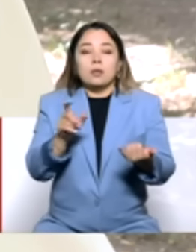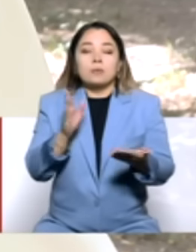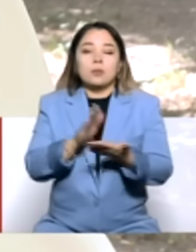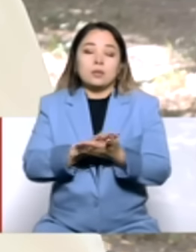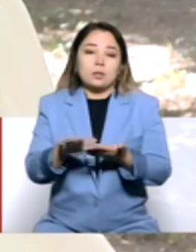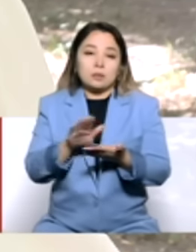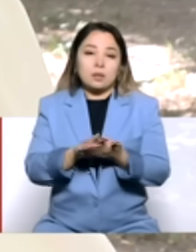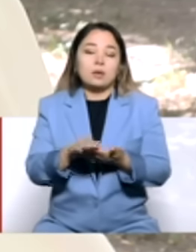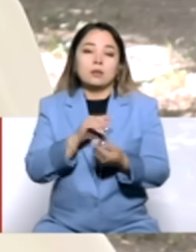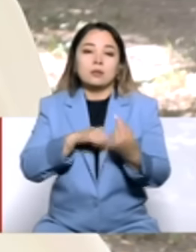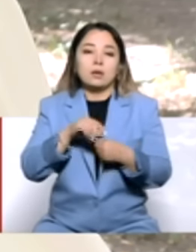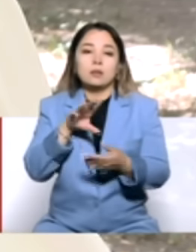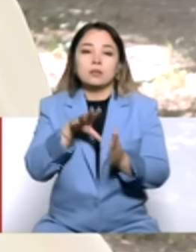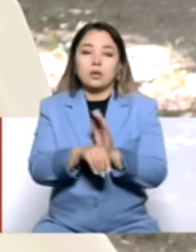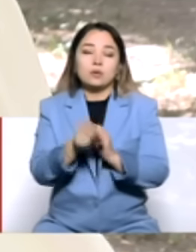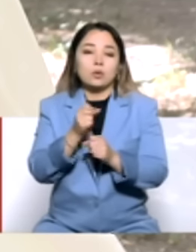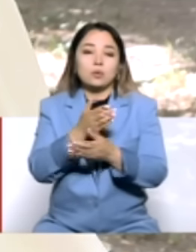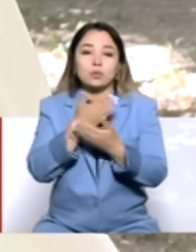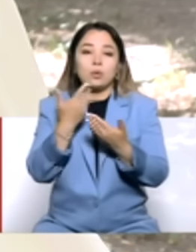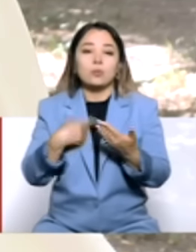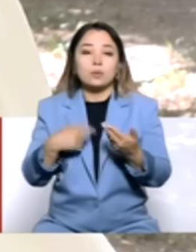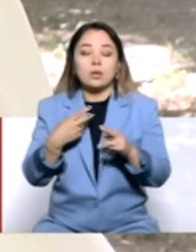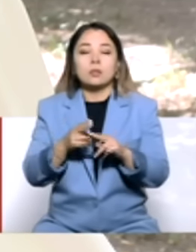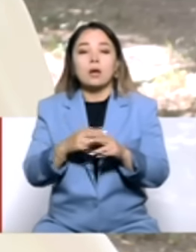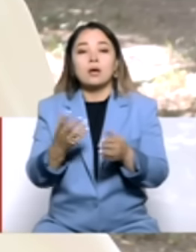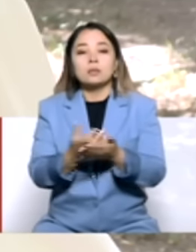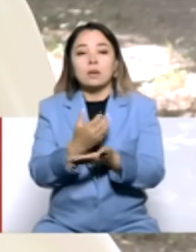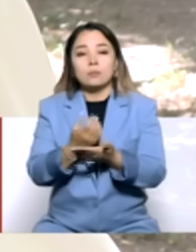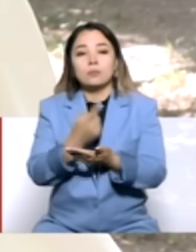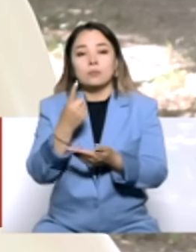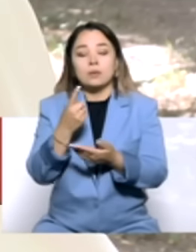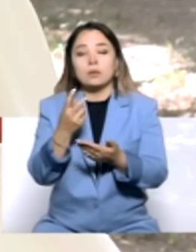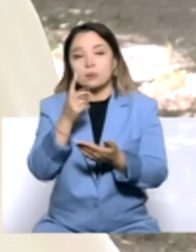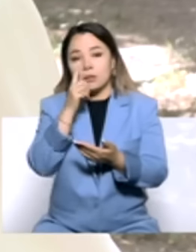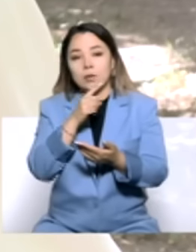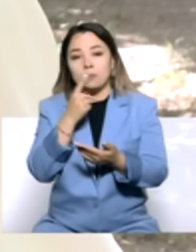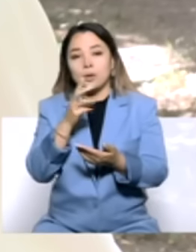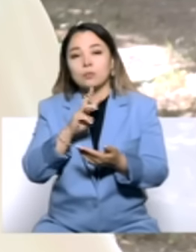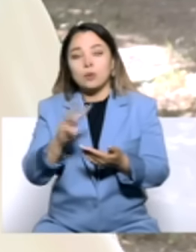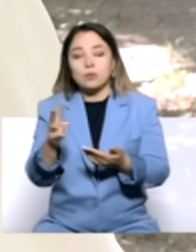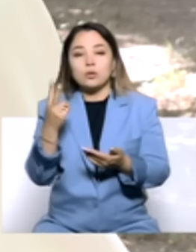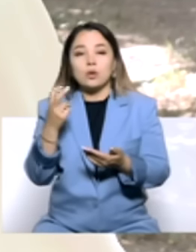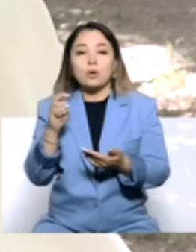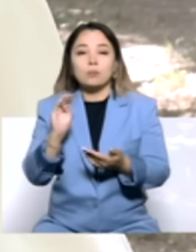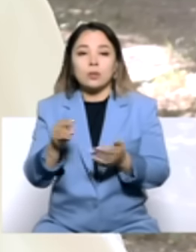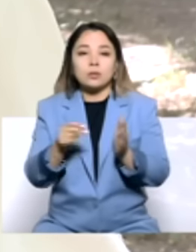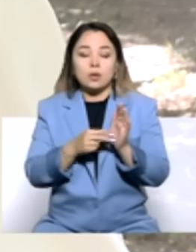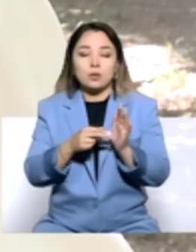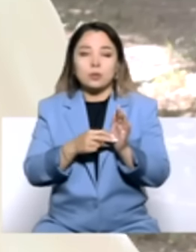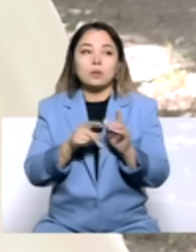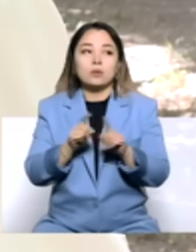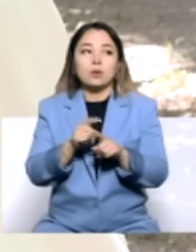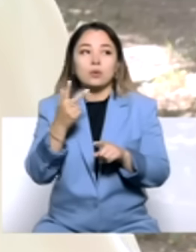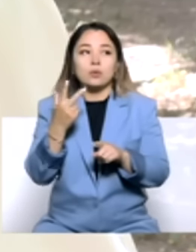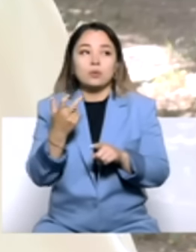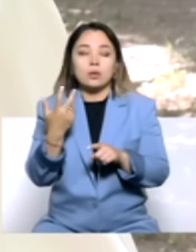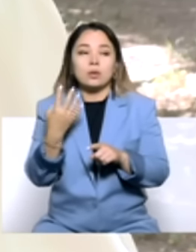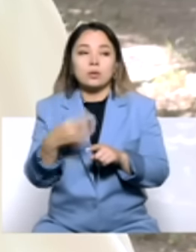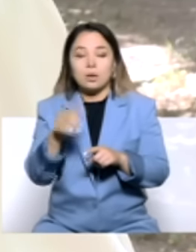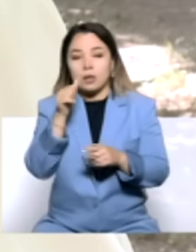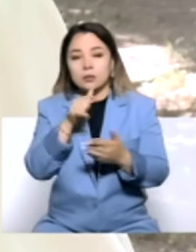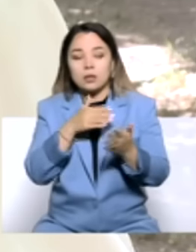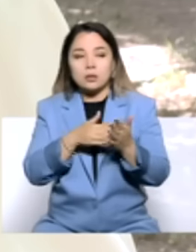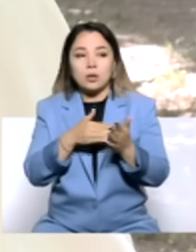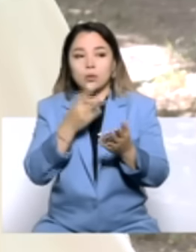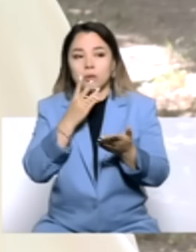кісі кәсібін тіркемейді. Бірақ та ол өзінің табысы, бір айдағы табысы 1 миллион 250 мыңнан, яғни 340 айлық есептік көрсеткішпен